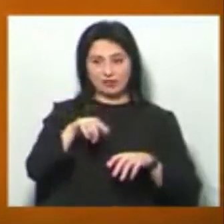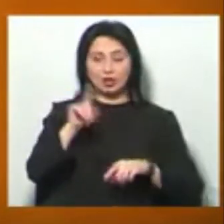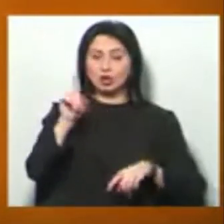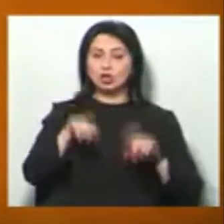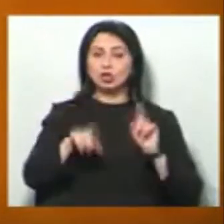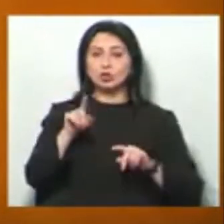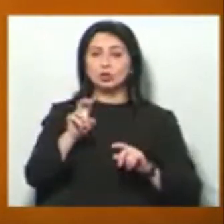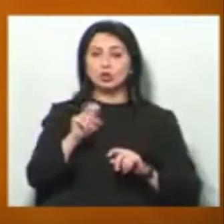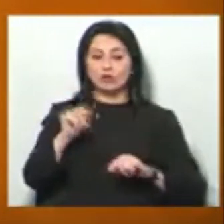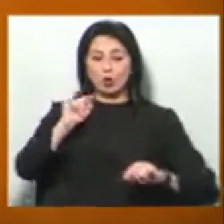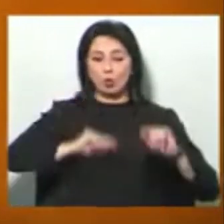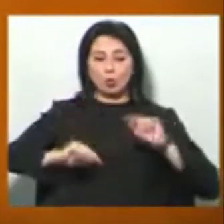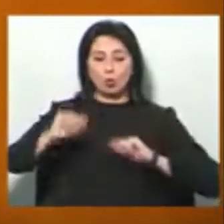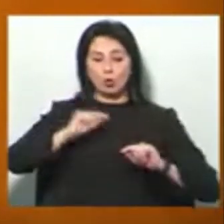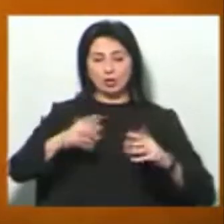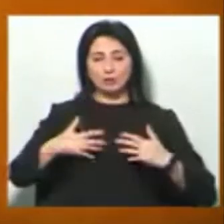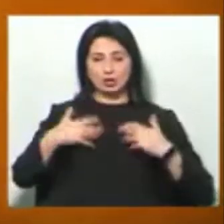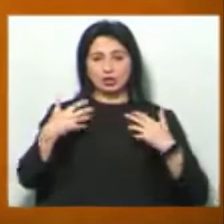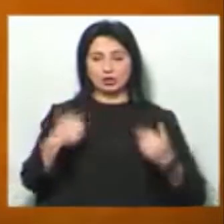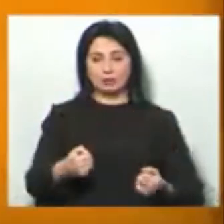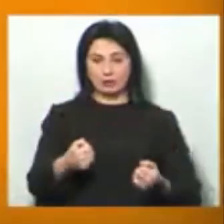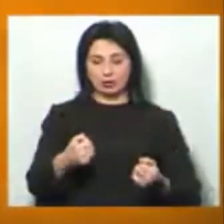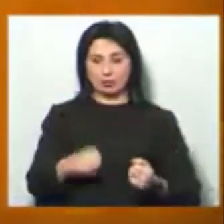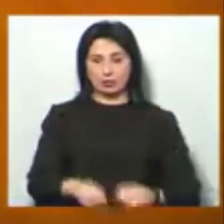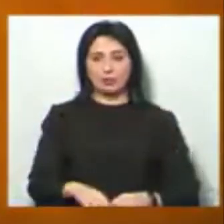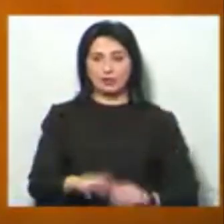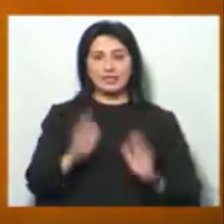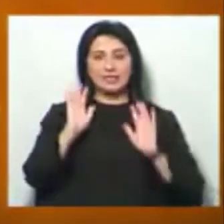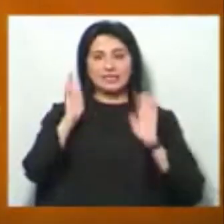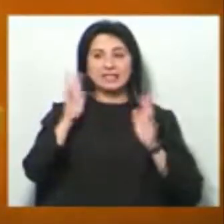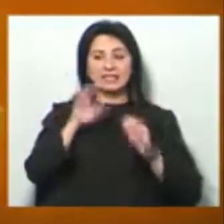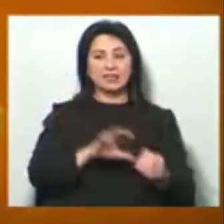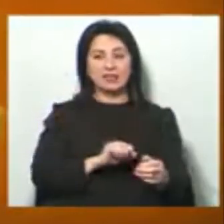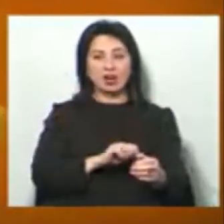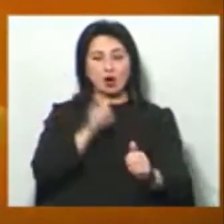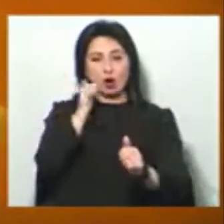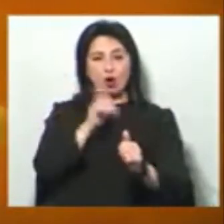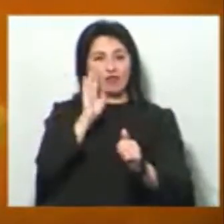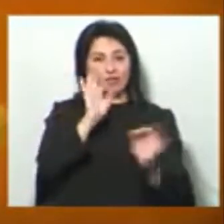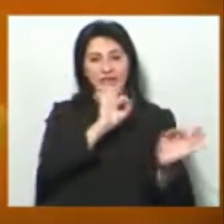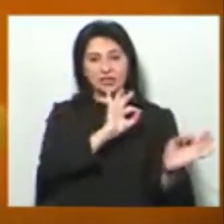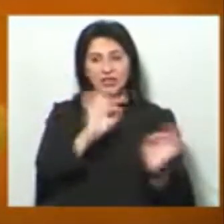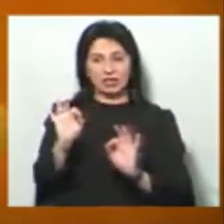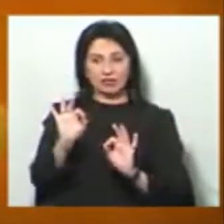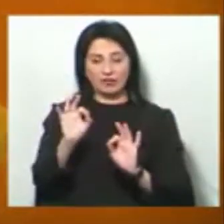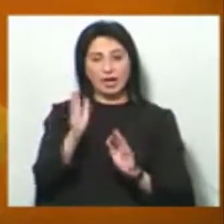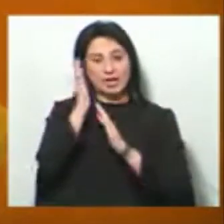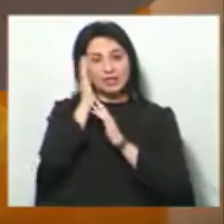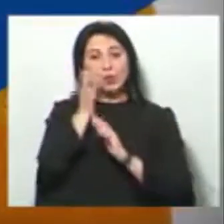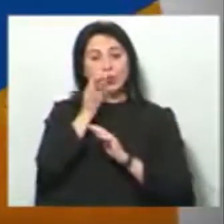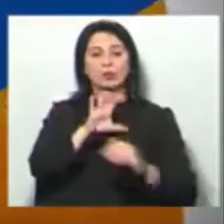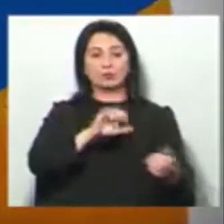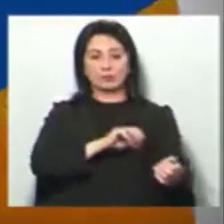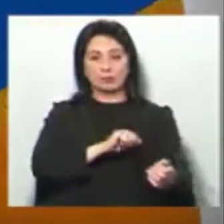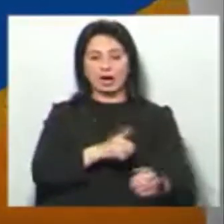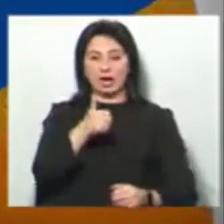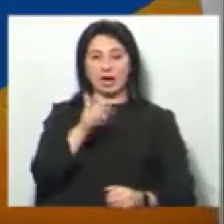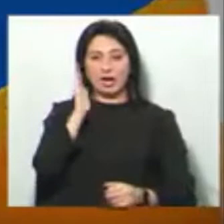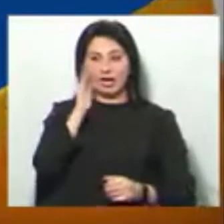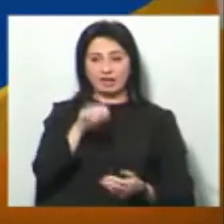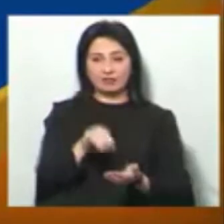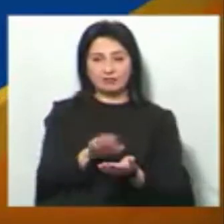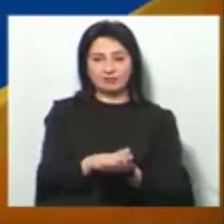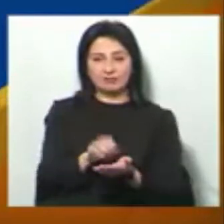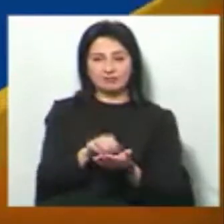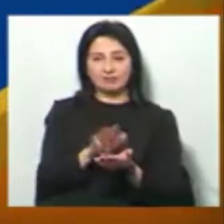ზოგადად ორგანიზმის ჯანმრთელობისთვის. წნევა გაიზომეთ ყოველდილით და დაძინებამდე. კარგი იქნება, თუ